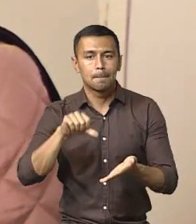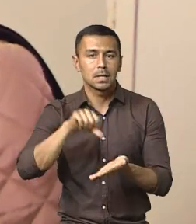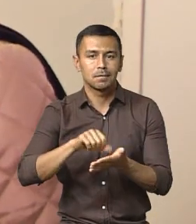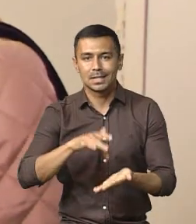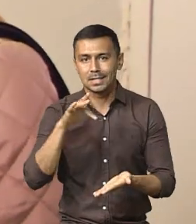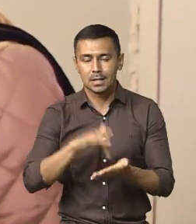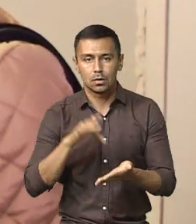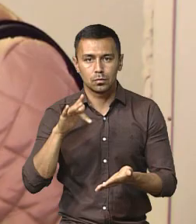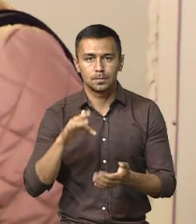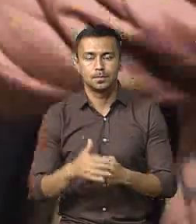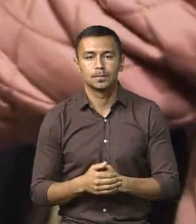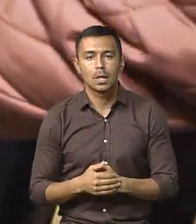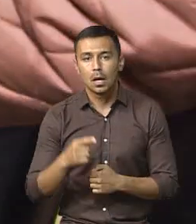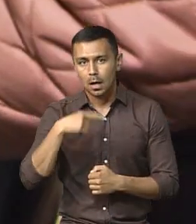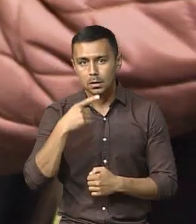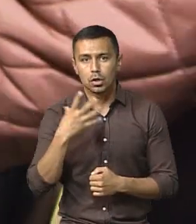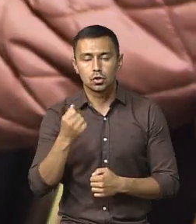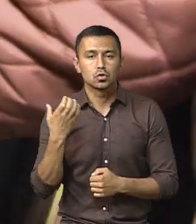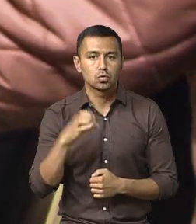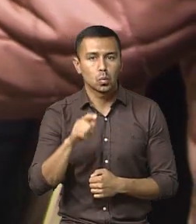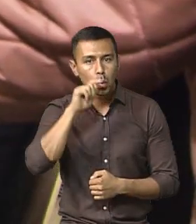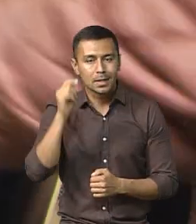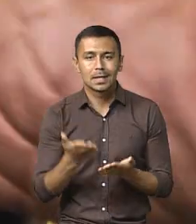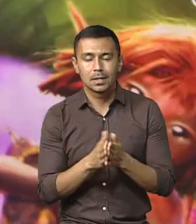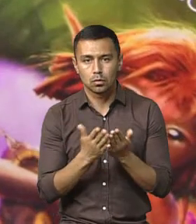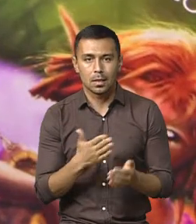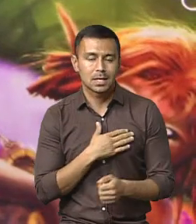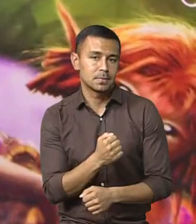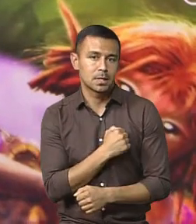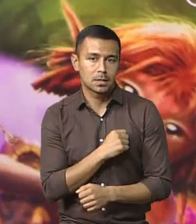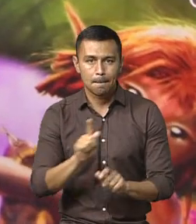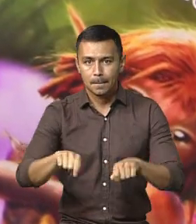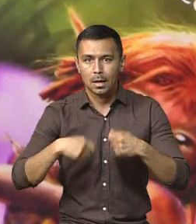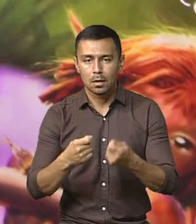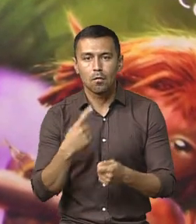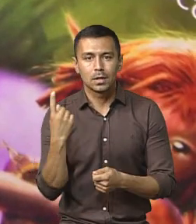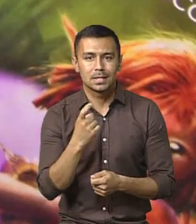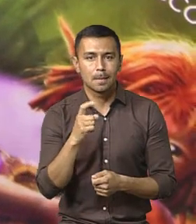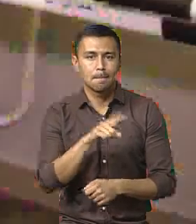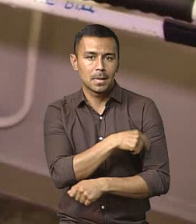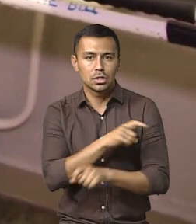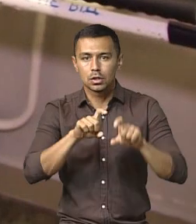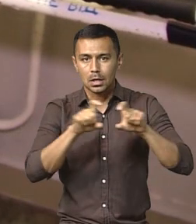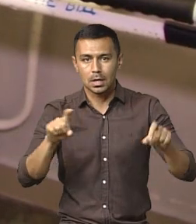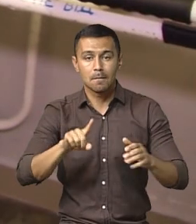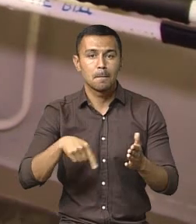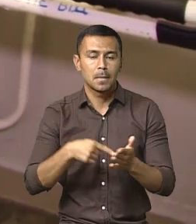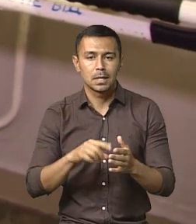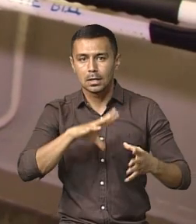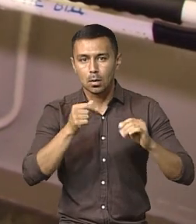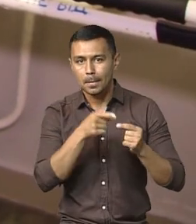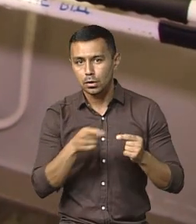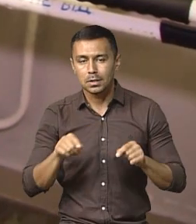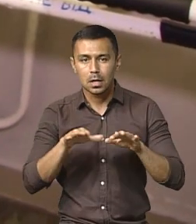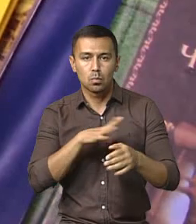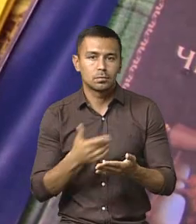представниця центру Ольга Шевцова. Каже, ще сотню українських книжок нашим захисникам передали в один із медичних закладів міста. Загалом під час